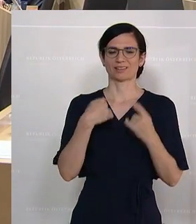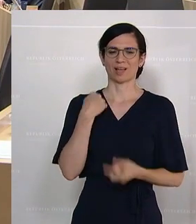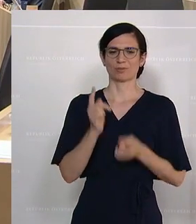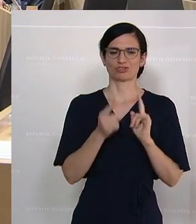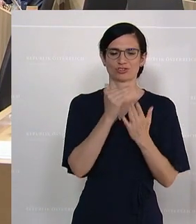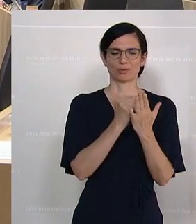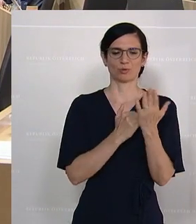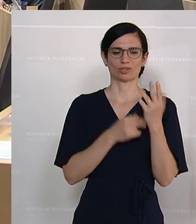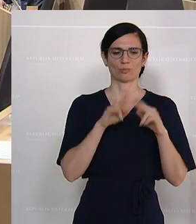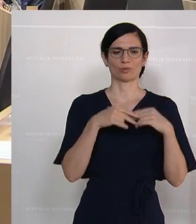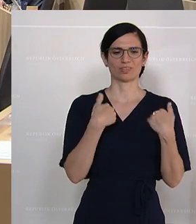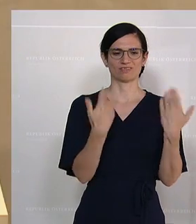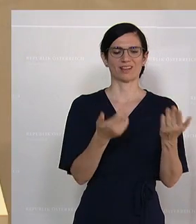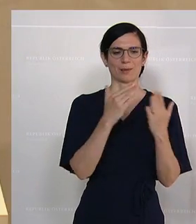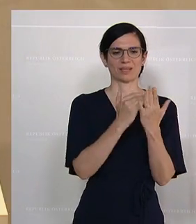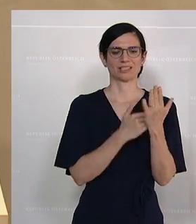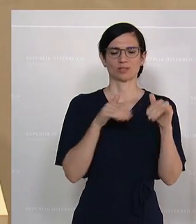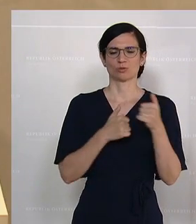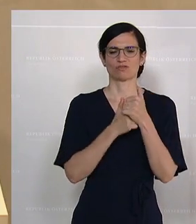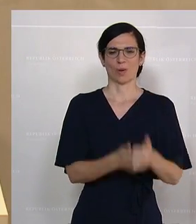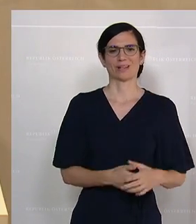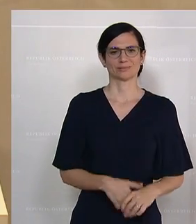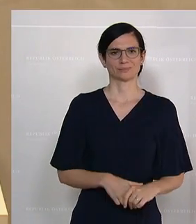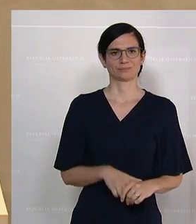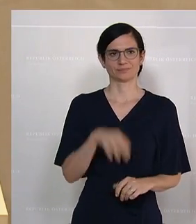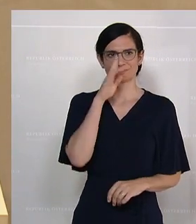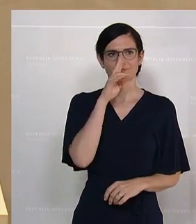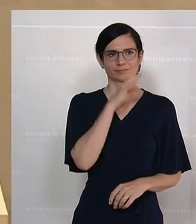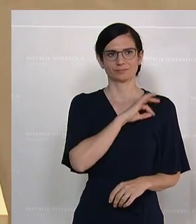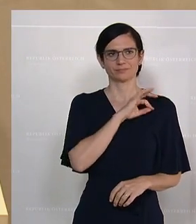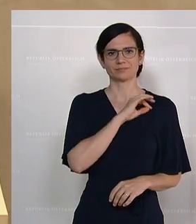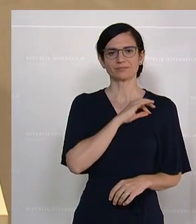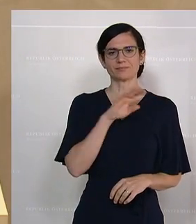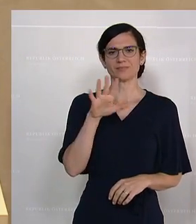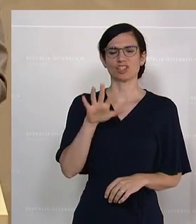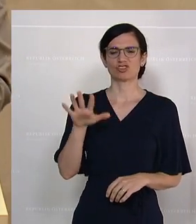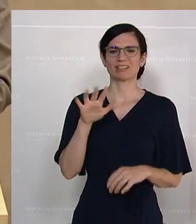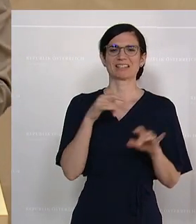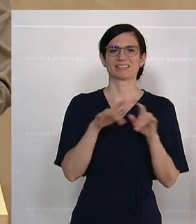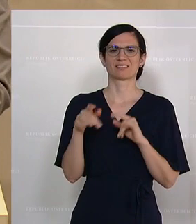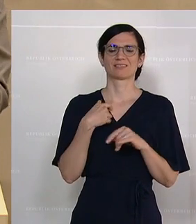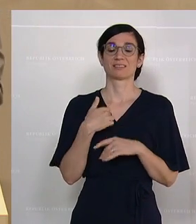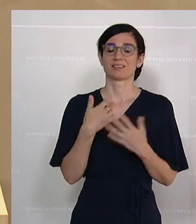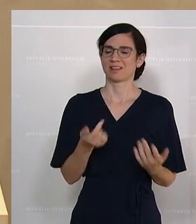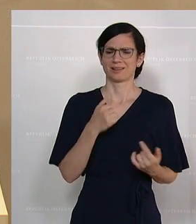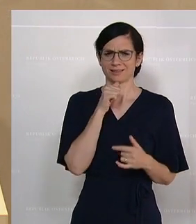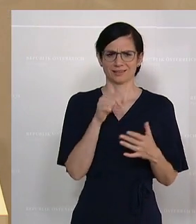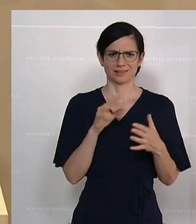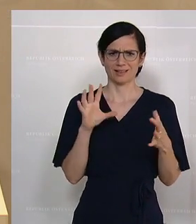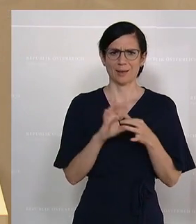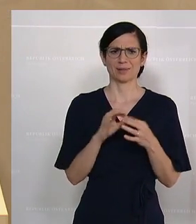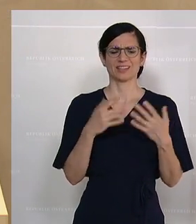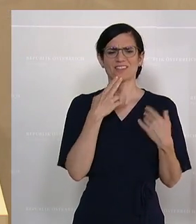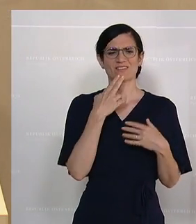des bundes vergabegesetzes erfolgen müssen und lieber kollege schnedlitz auch ins stammbuch geschrieben es hängt nicht davon ab wer